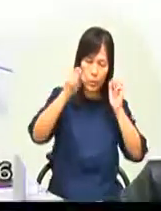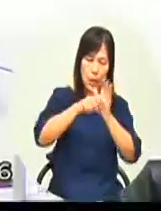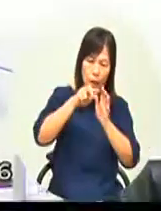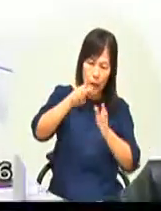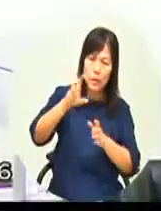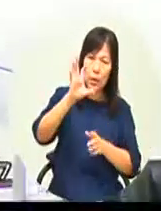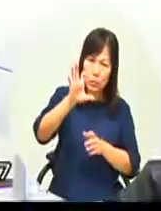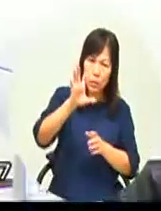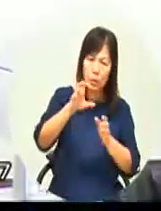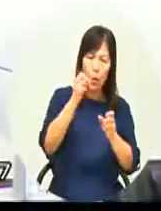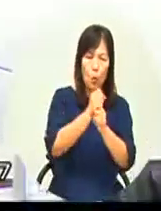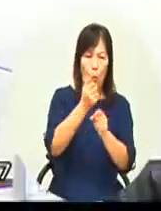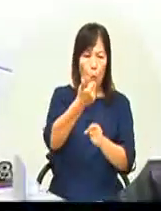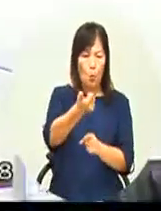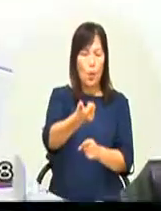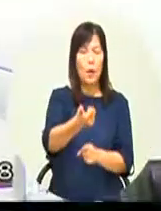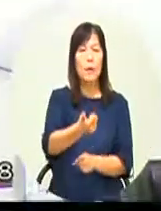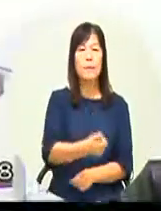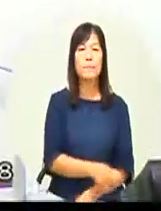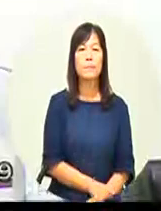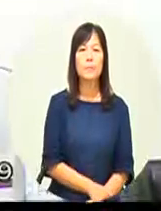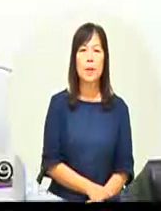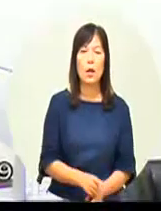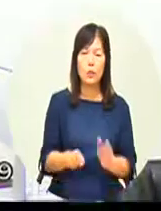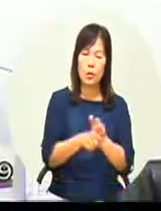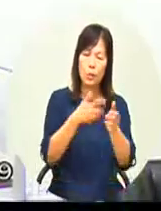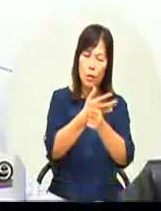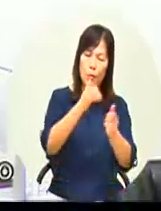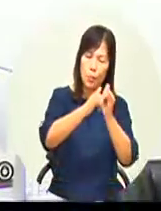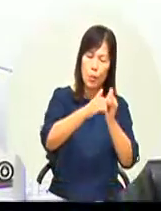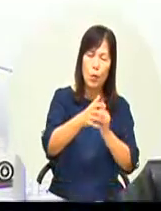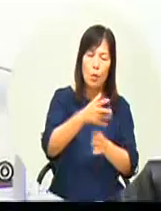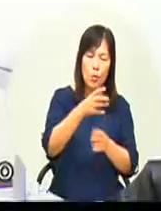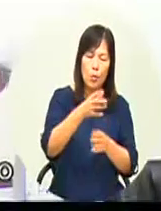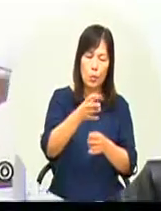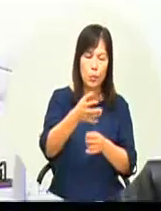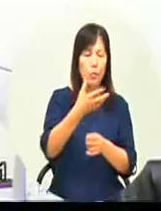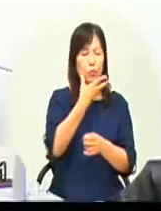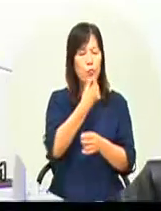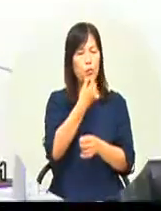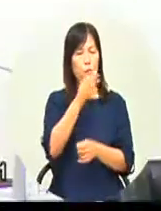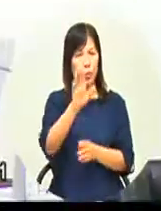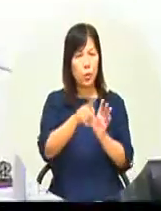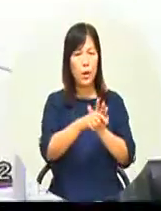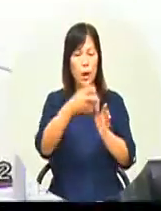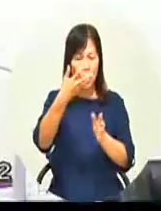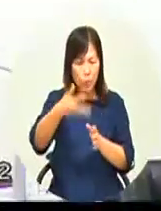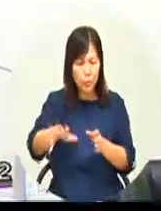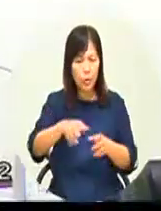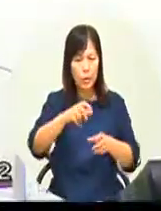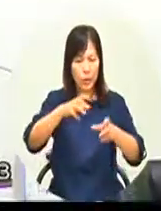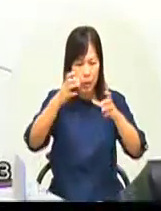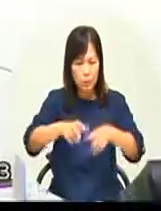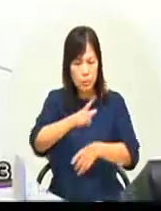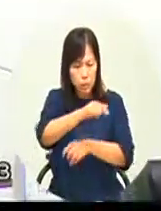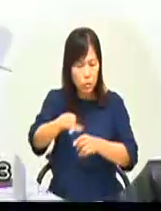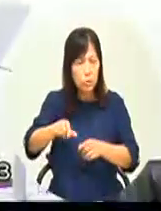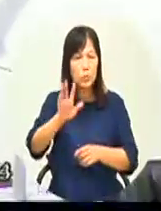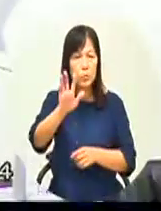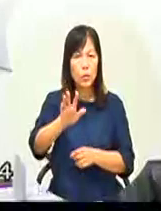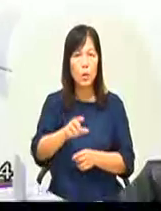所做得非常的棒，也是造福很多人民在那边使用，包括我们的水域的一个设施，这么好